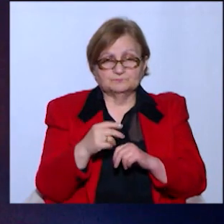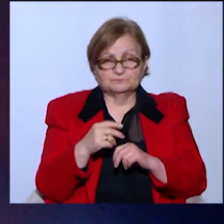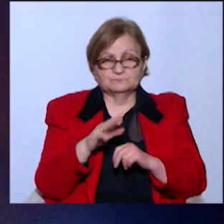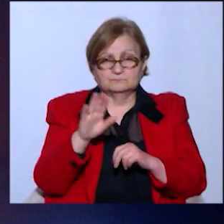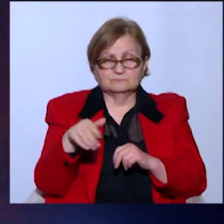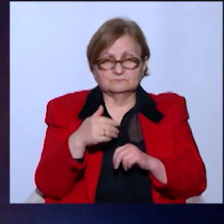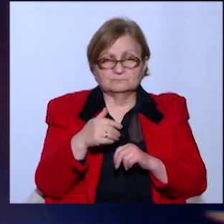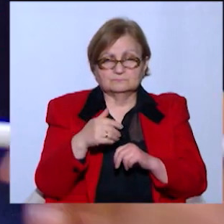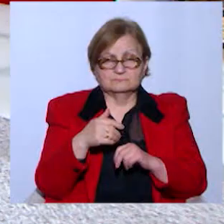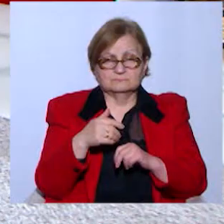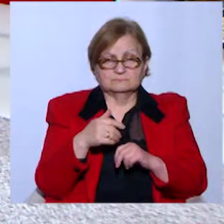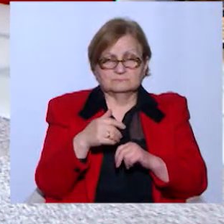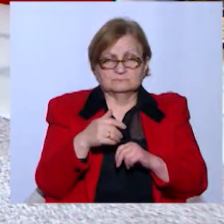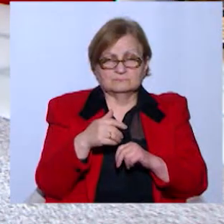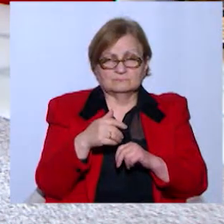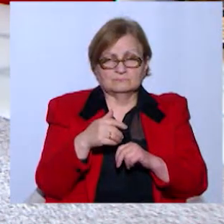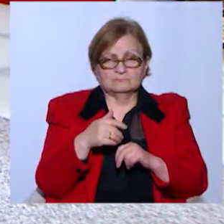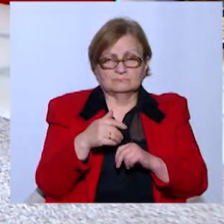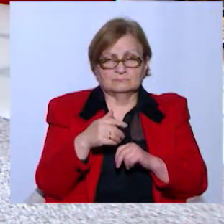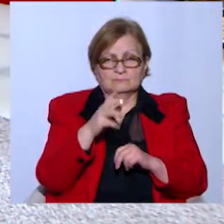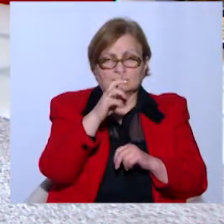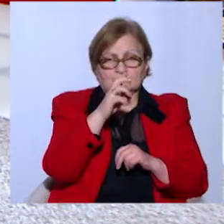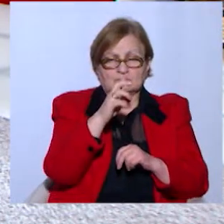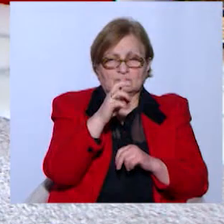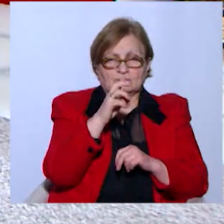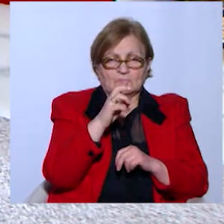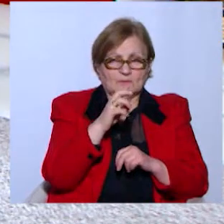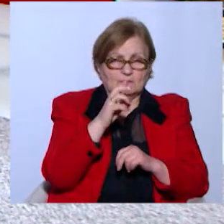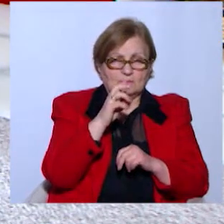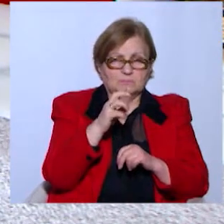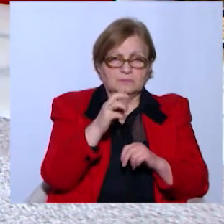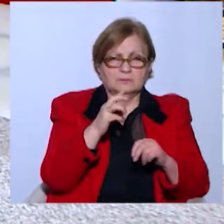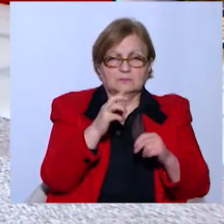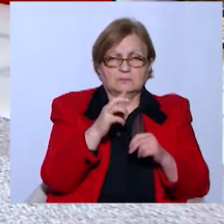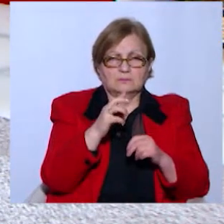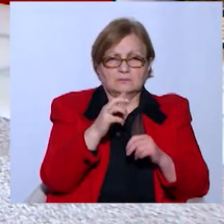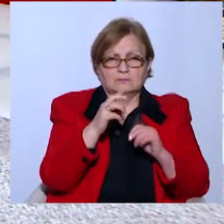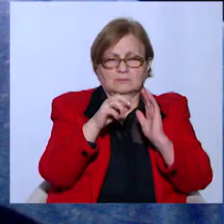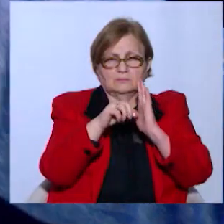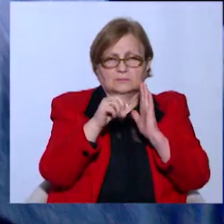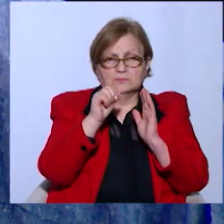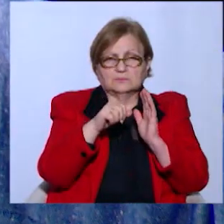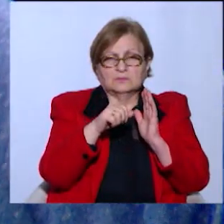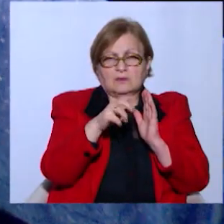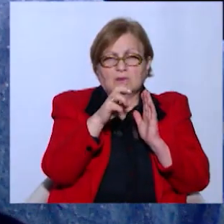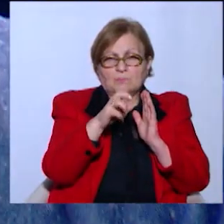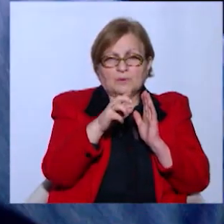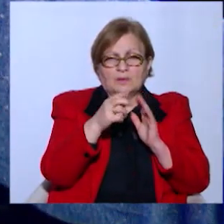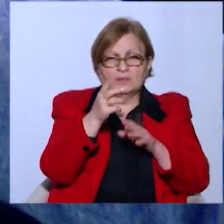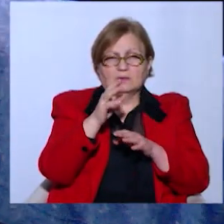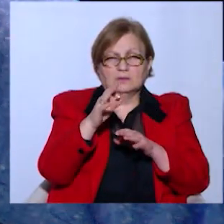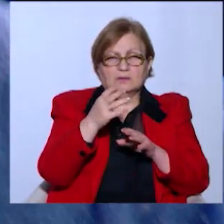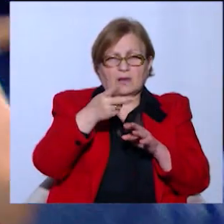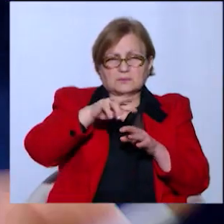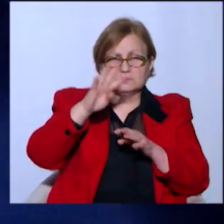შემდეგი 4 წევრი ჯამი, მოდი B5 შევცვლი, რომ იგი არის B1-ჯერ Q-ხარისხად 4, B6 შევცვლი, რომ იგი B2-ჯერ